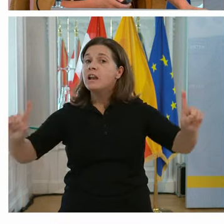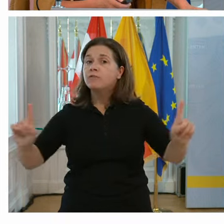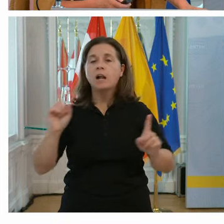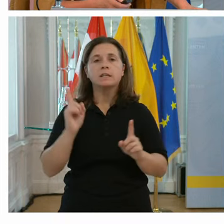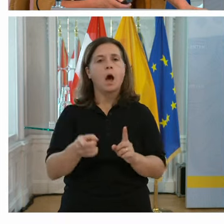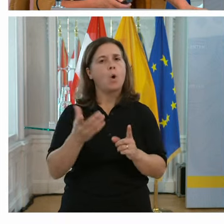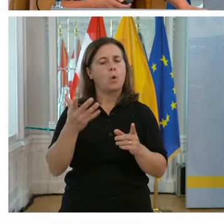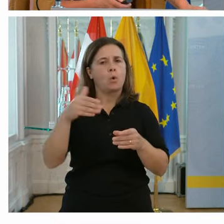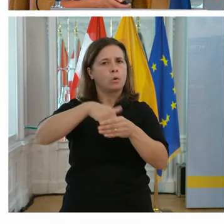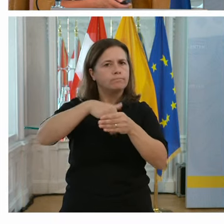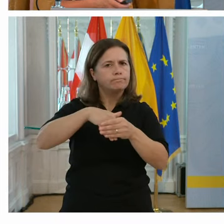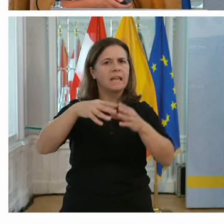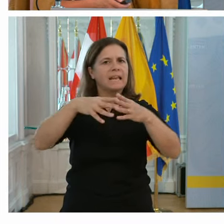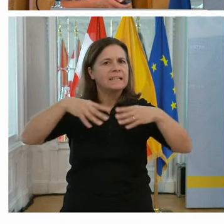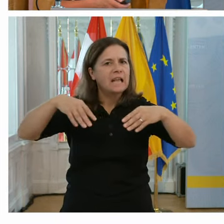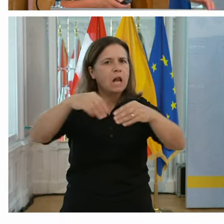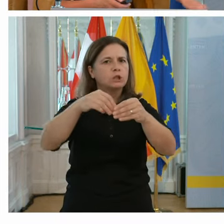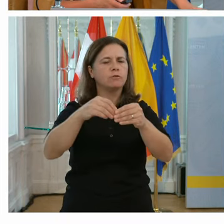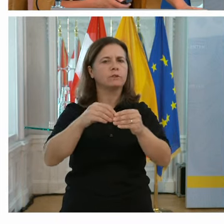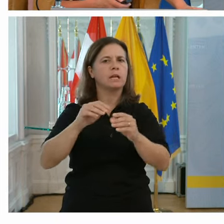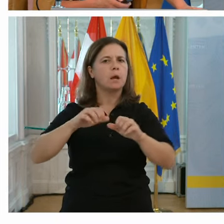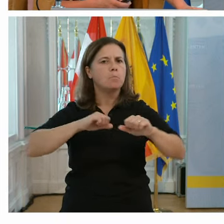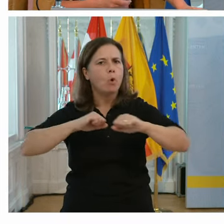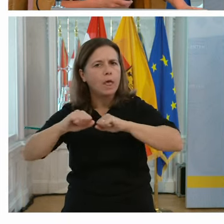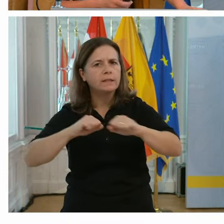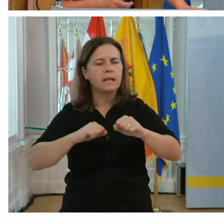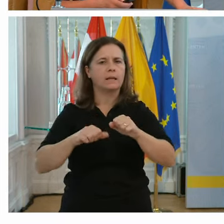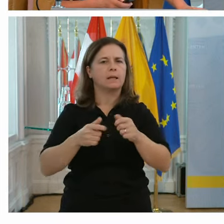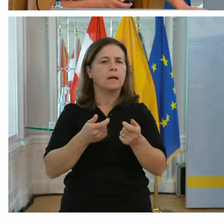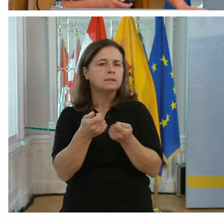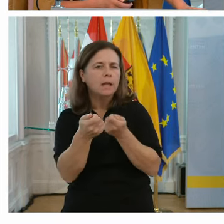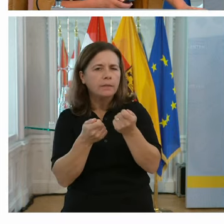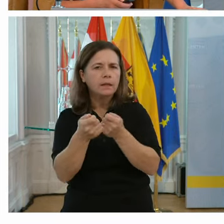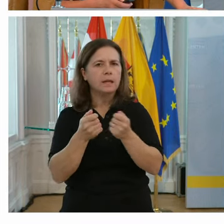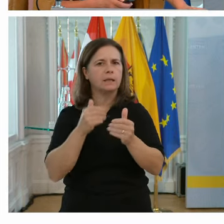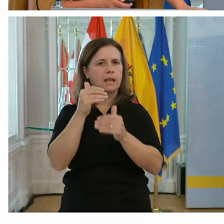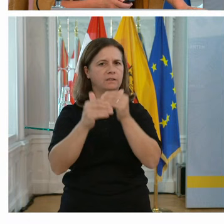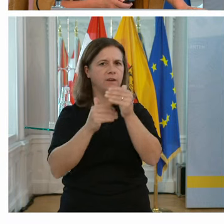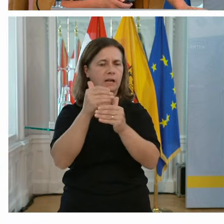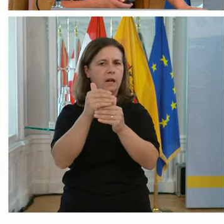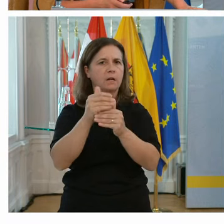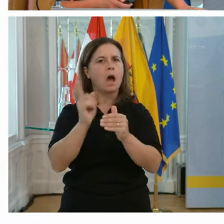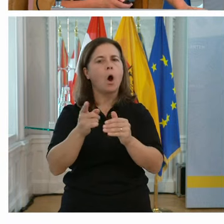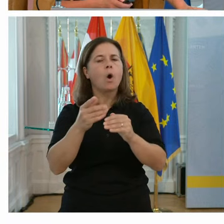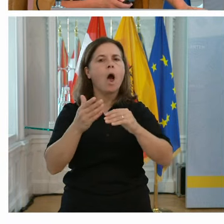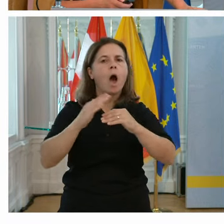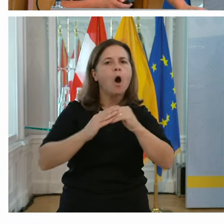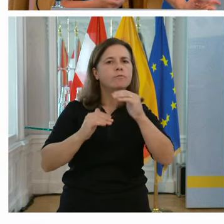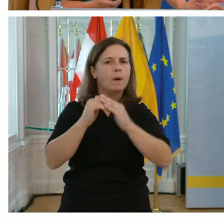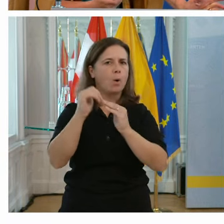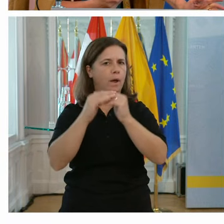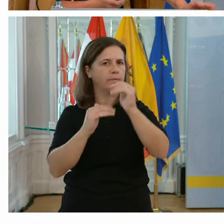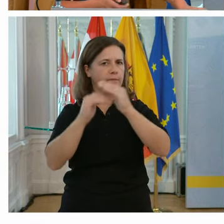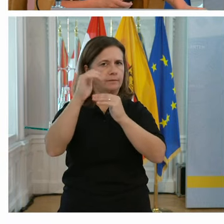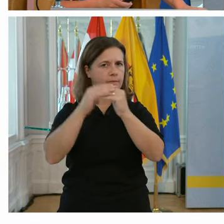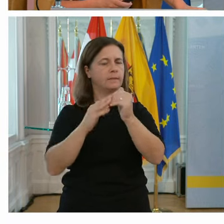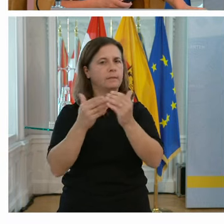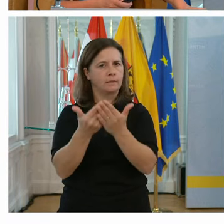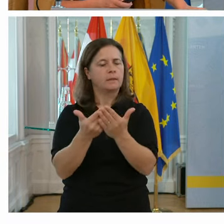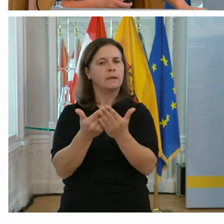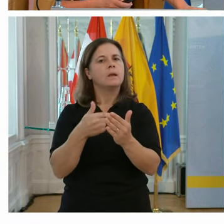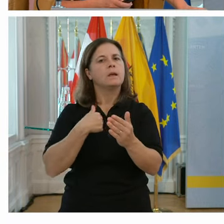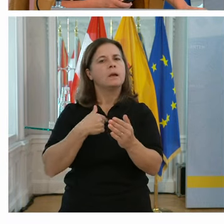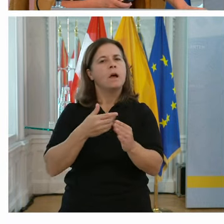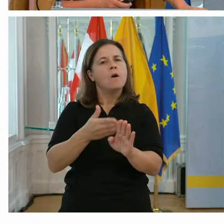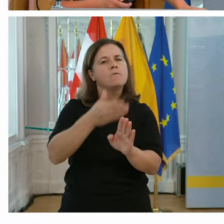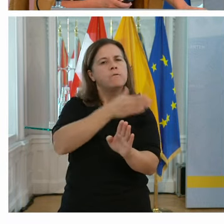Impact natürlich gesellschaftlich, in der Politik, die Strategien zu entwickeln, muss darauf aufbauen. Das zuvor